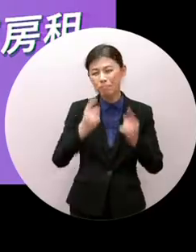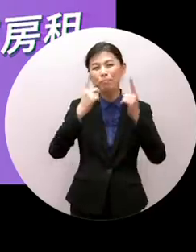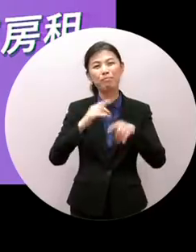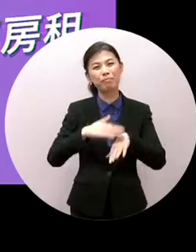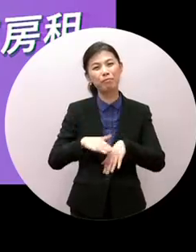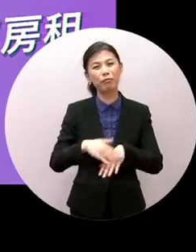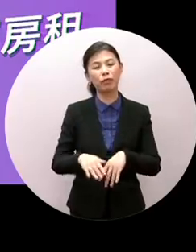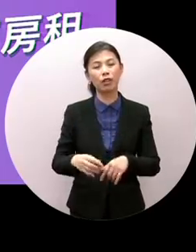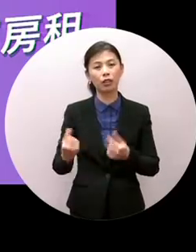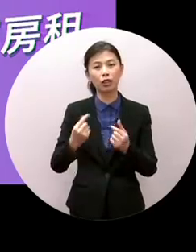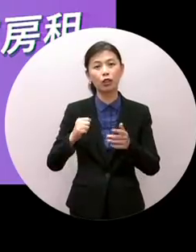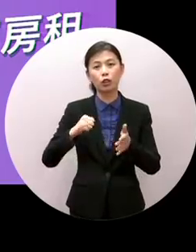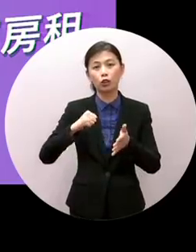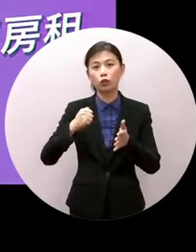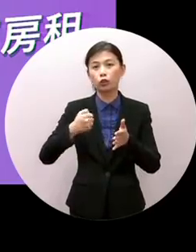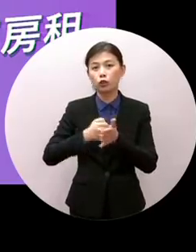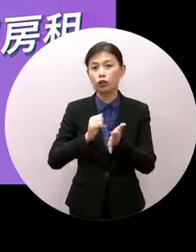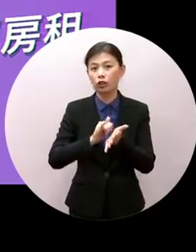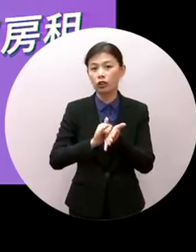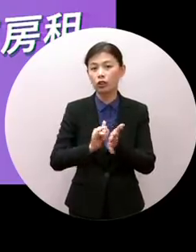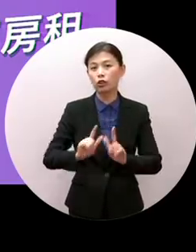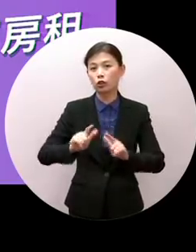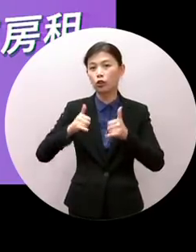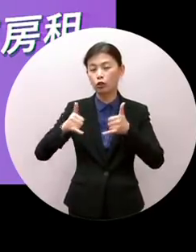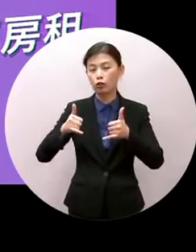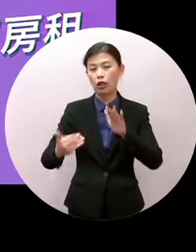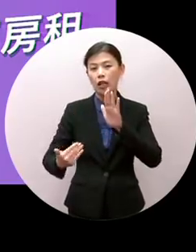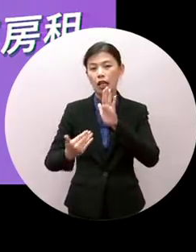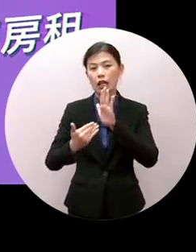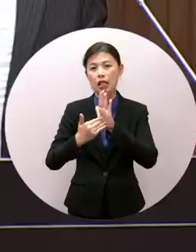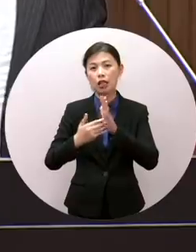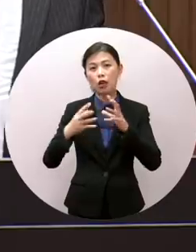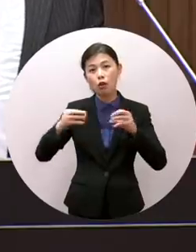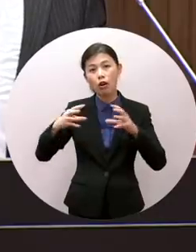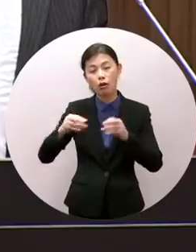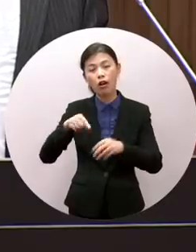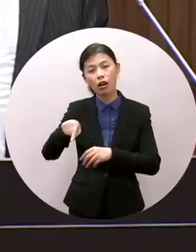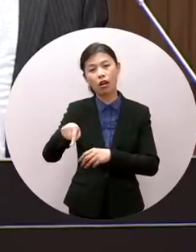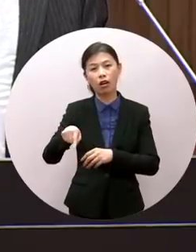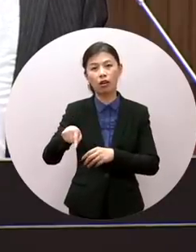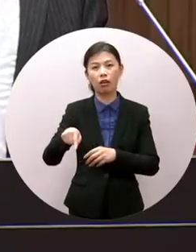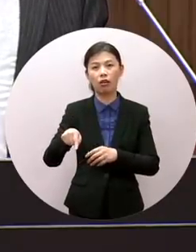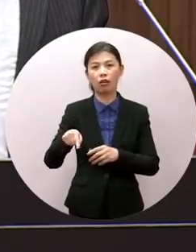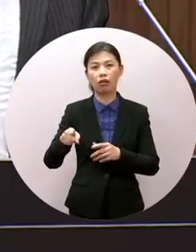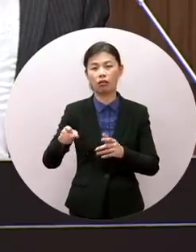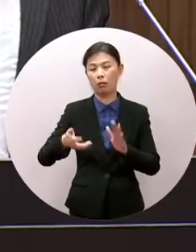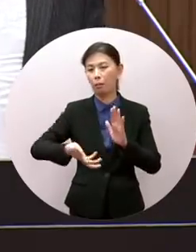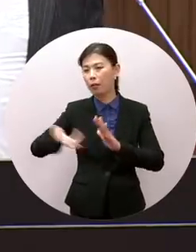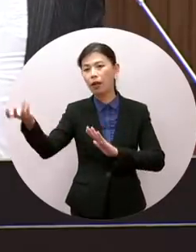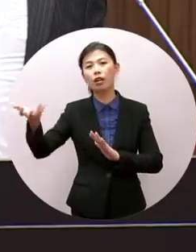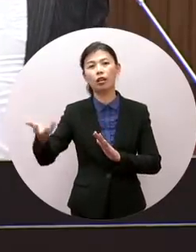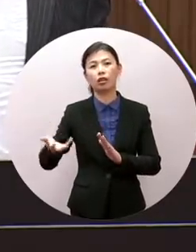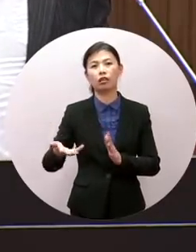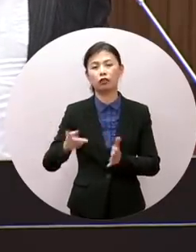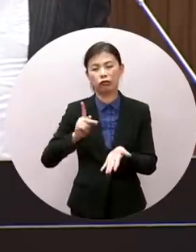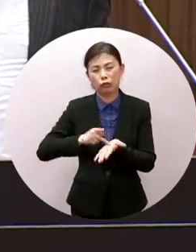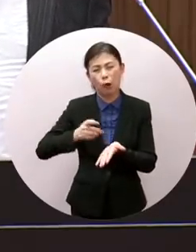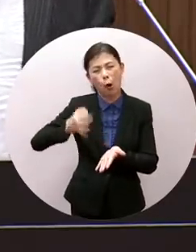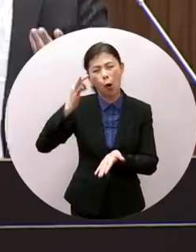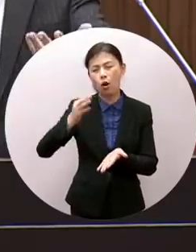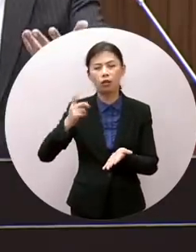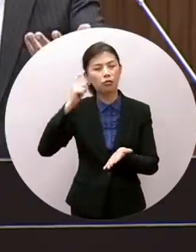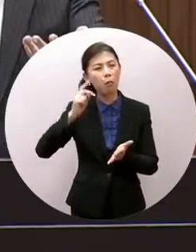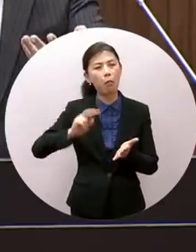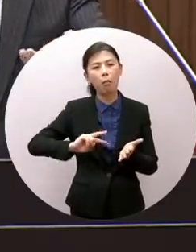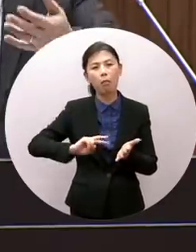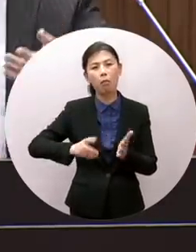东路的顶呱呱嘛，哦，那他负担不起吧？负担不起，他搬走了。房东哇，结果忽然变成他想说，我这金店面